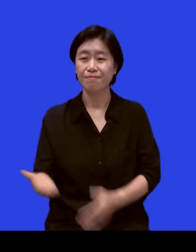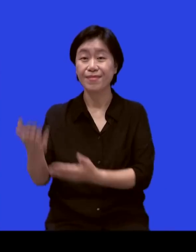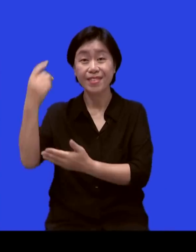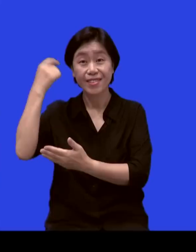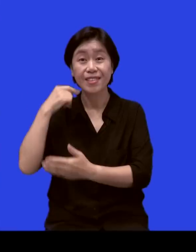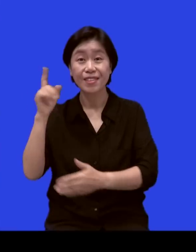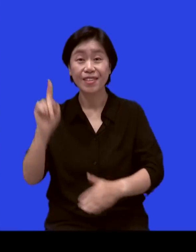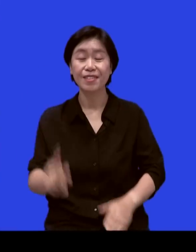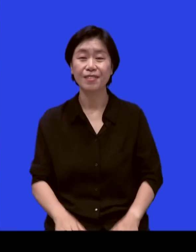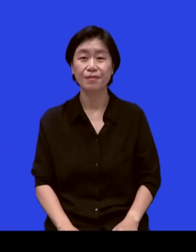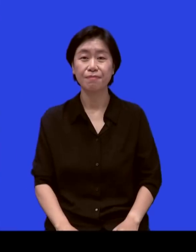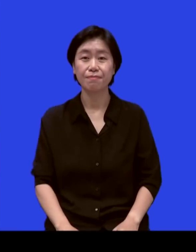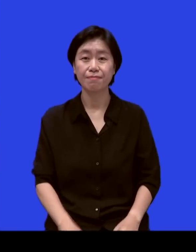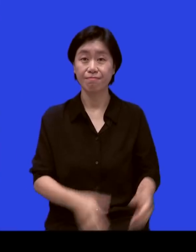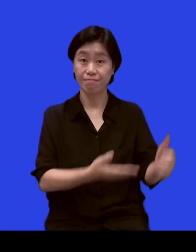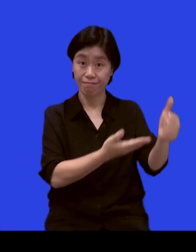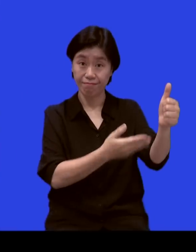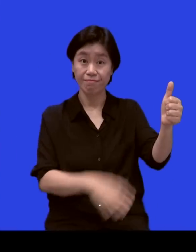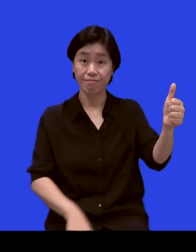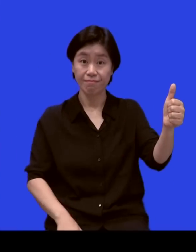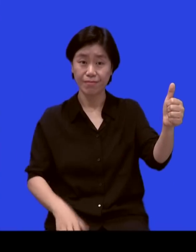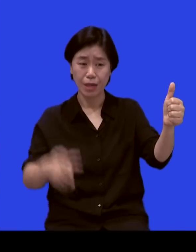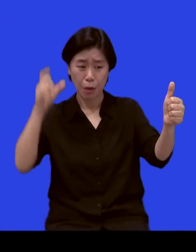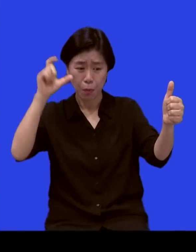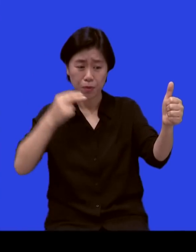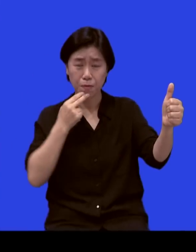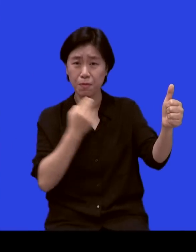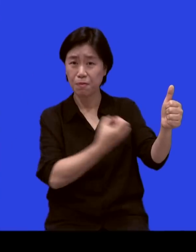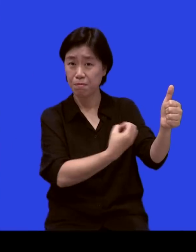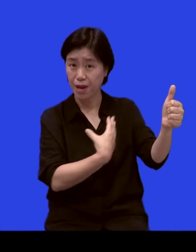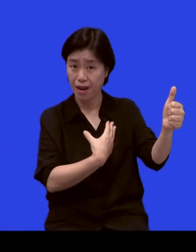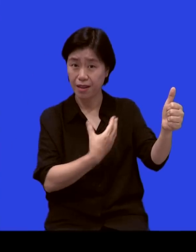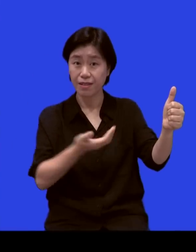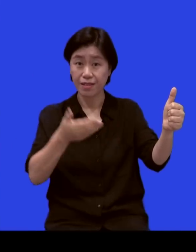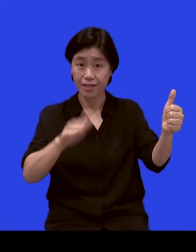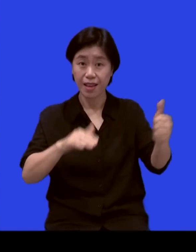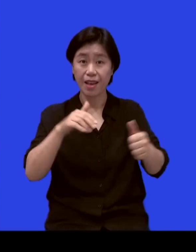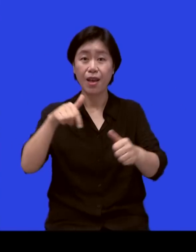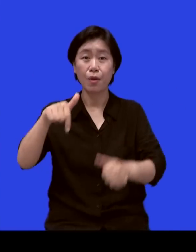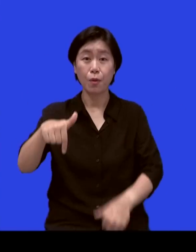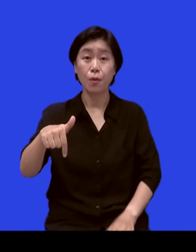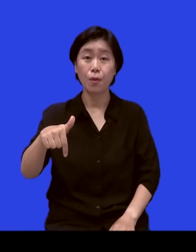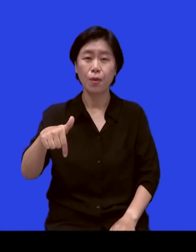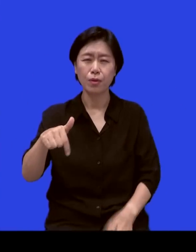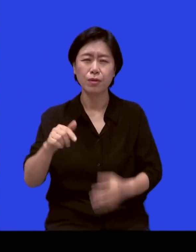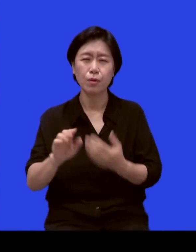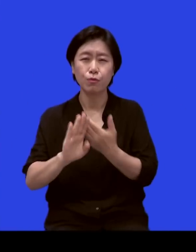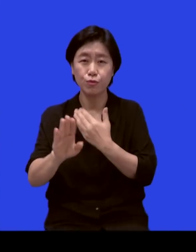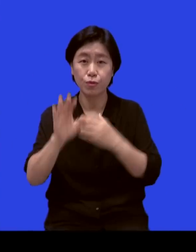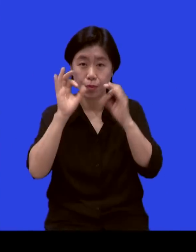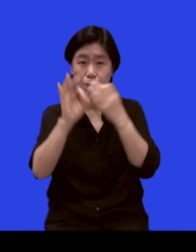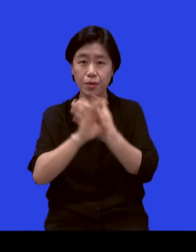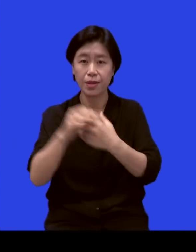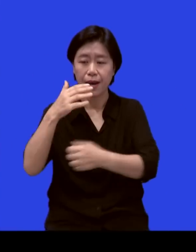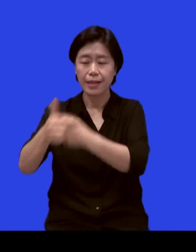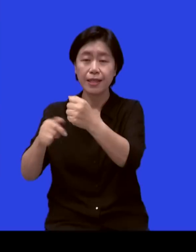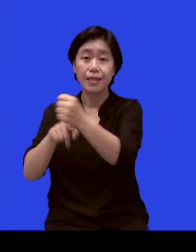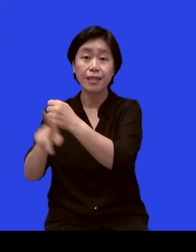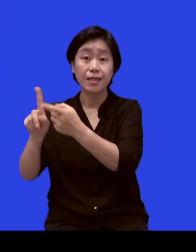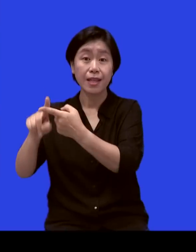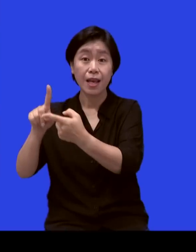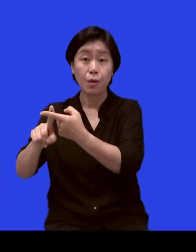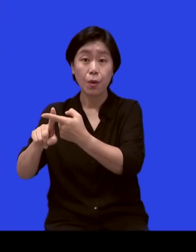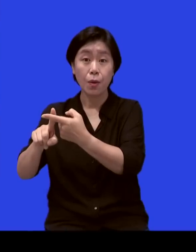들으셨어요? 대표님께서 고민 안 하셨다고 했지만 그 고린도후서 말씀 보면 하나님의 뜻대로 하는 근심은 후회할